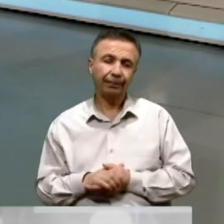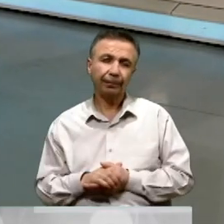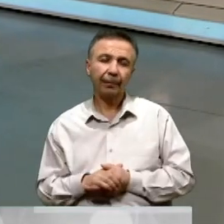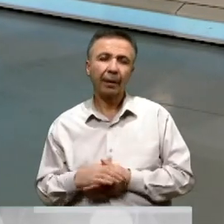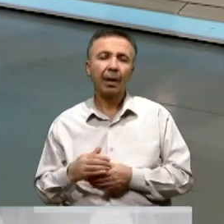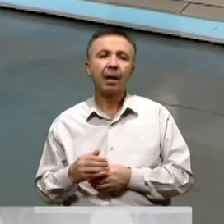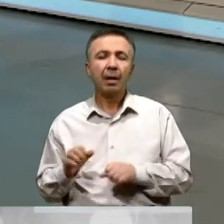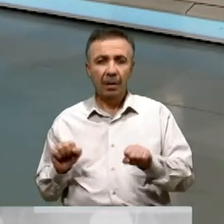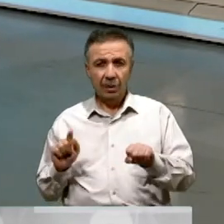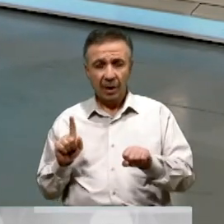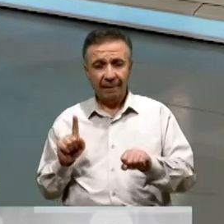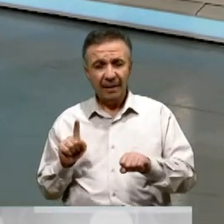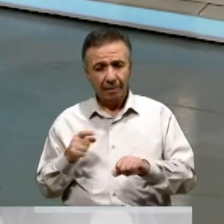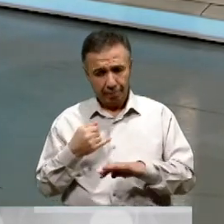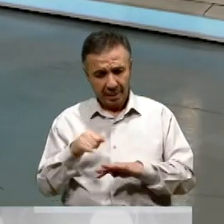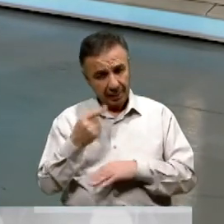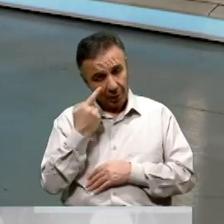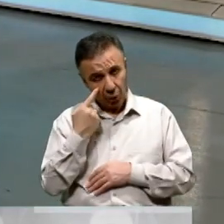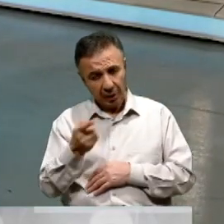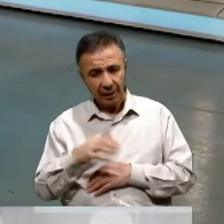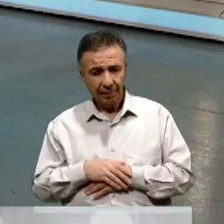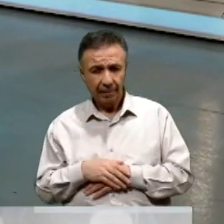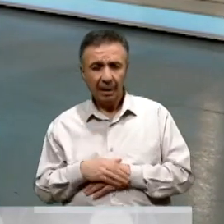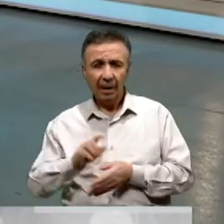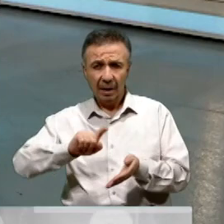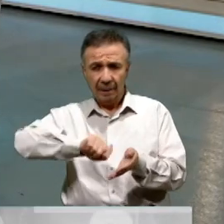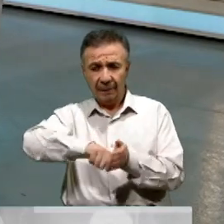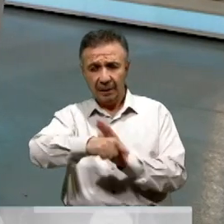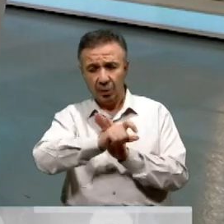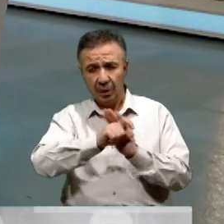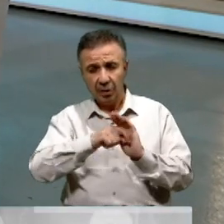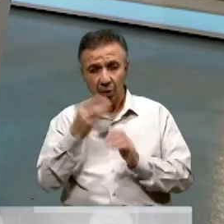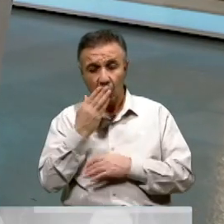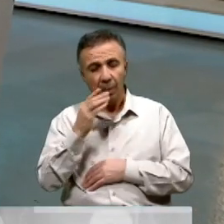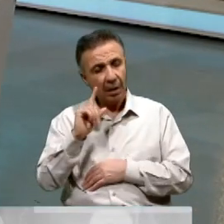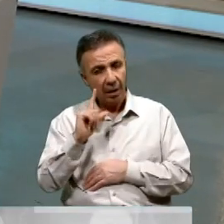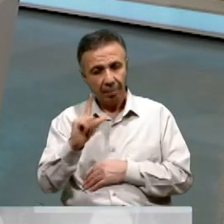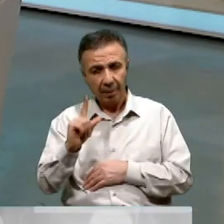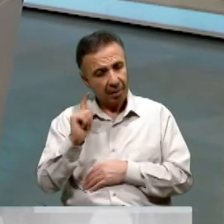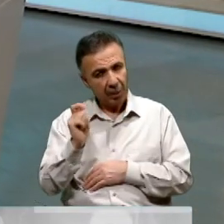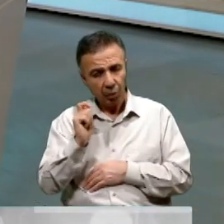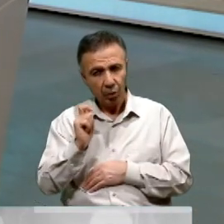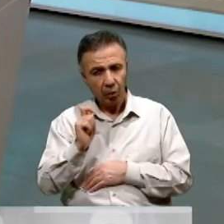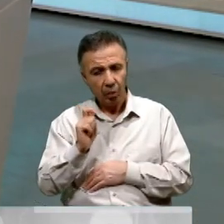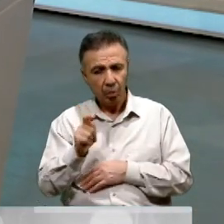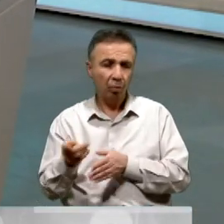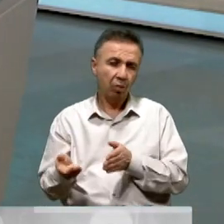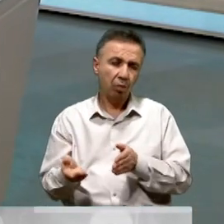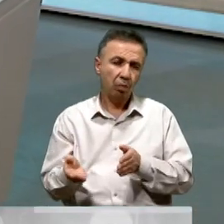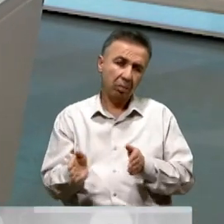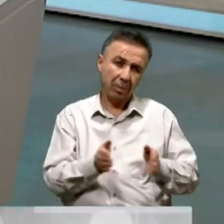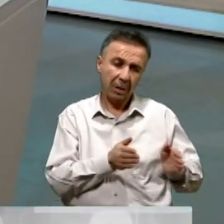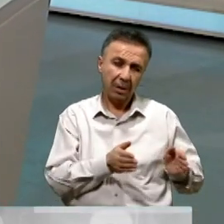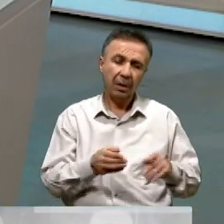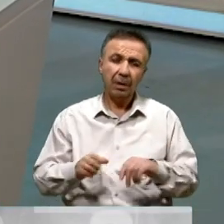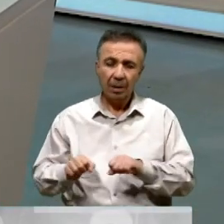Şafii mezhebine göre ise Fatiha suresini okumak gereklidir. Bunun dışında Şafii mezhebinde